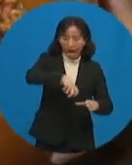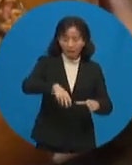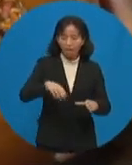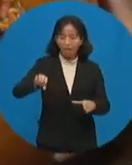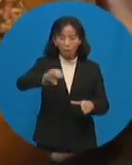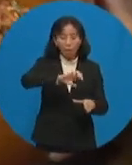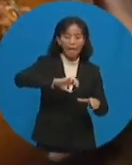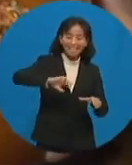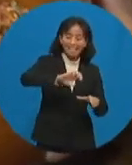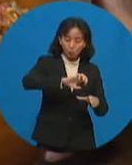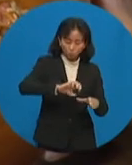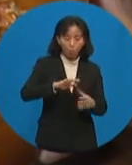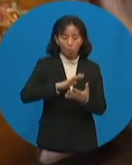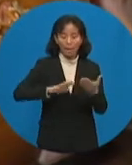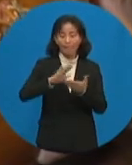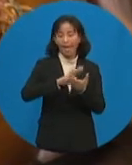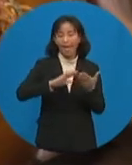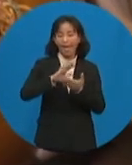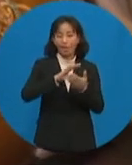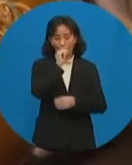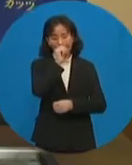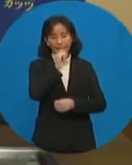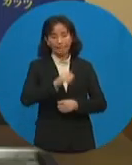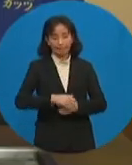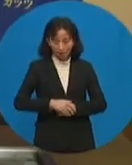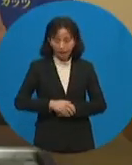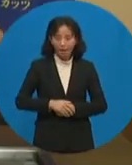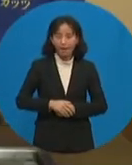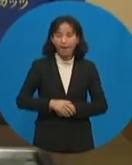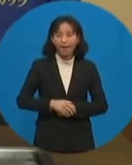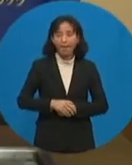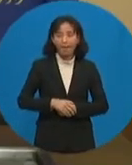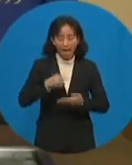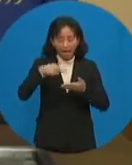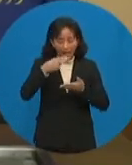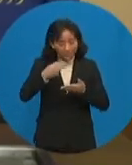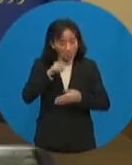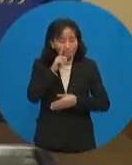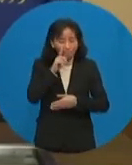ングとよく絡めて混ぜていただいて。 はいはい、それではいただきます。 どうぞ。